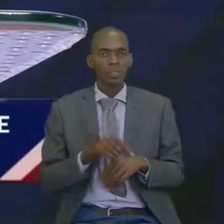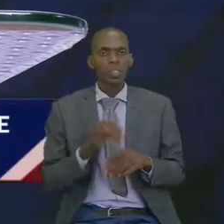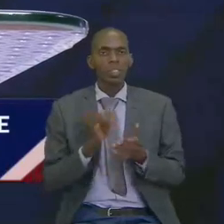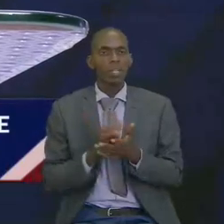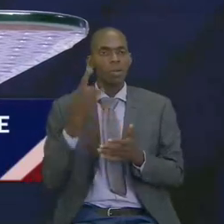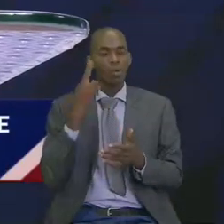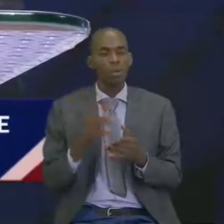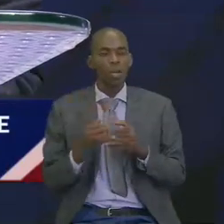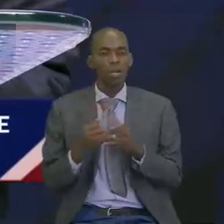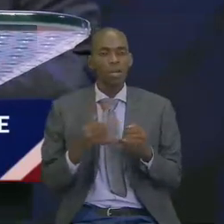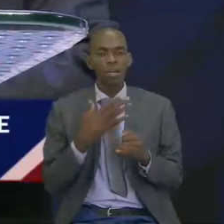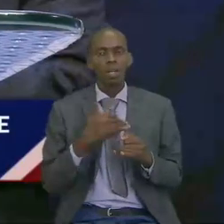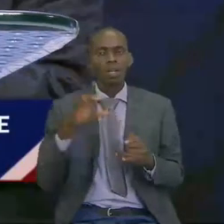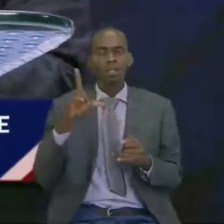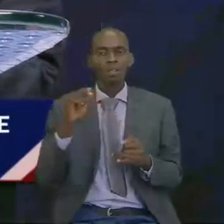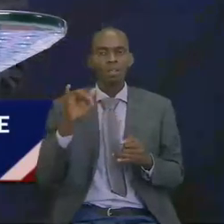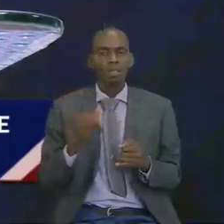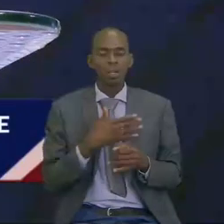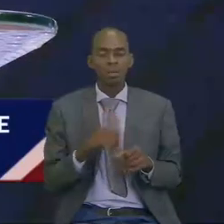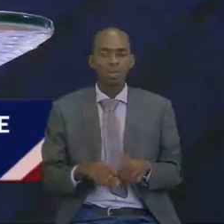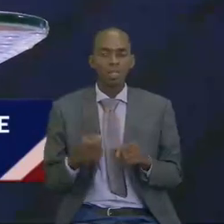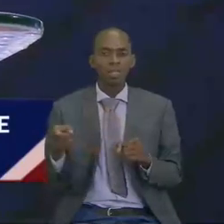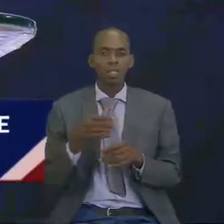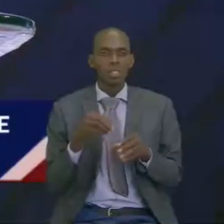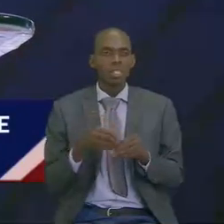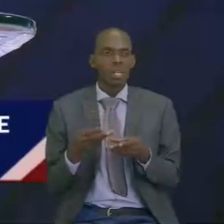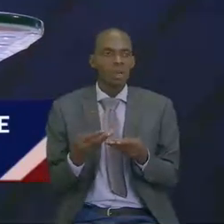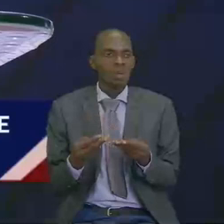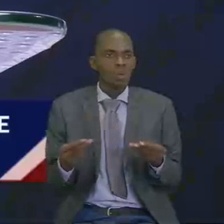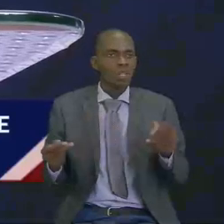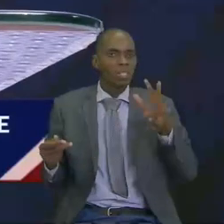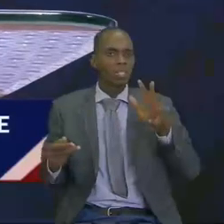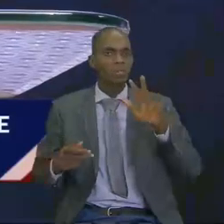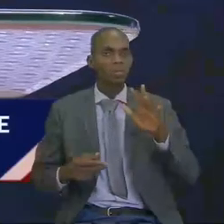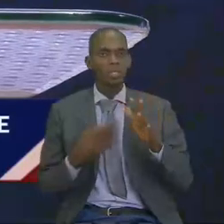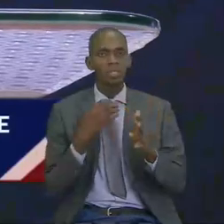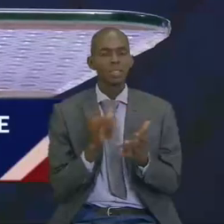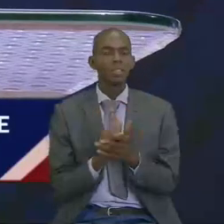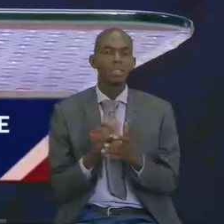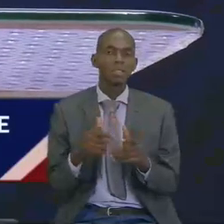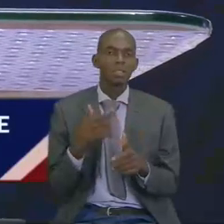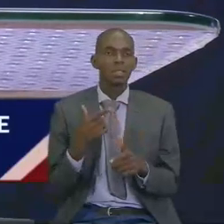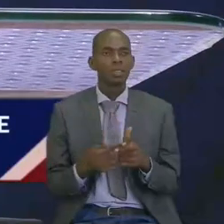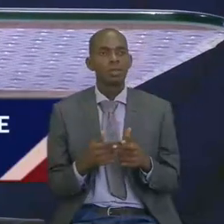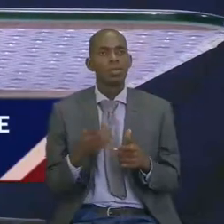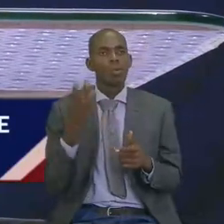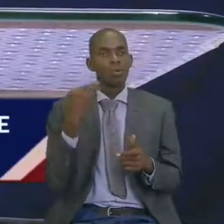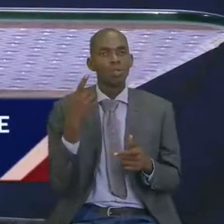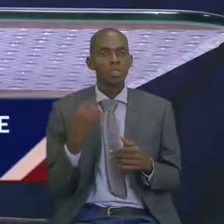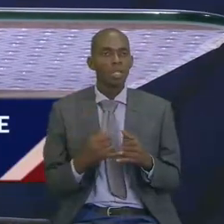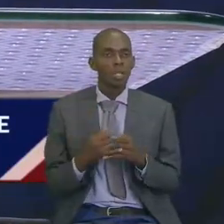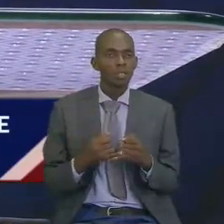et d'argile de la statue et les mit en pièces. Alors le fer,